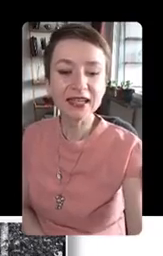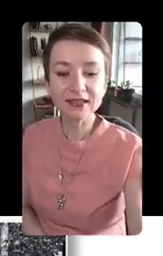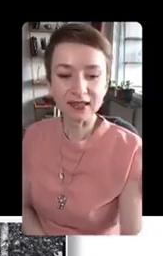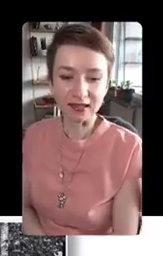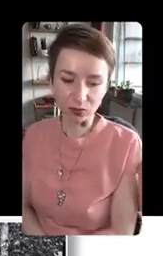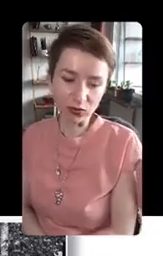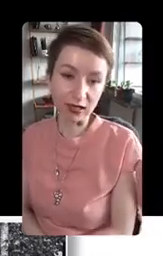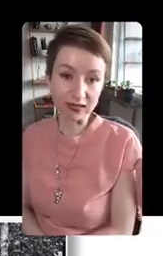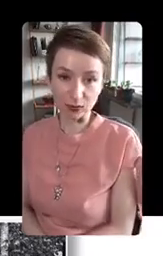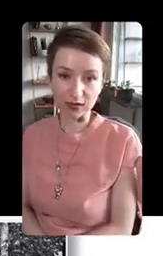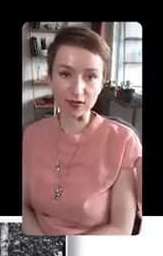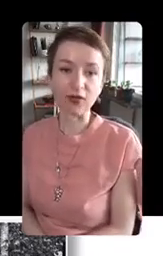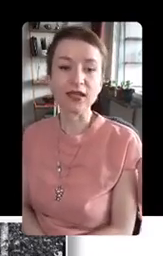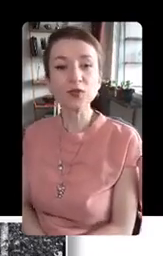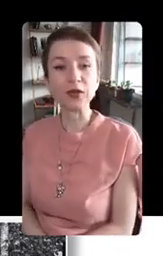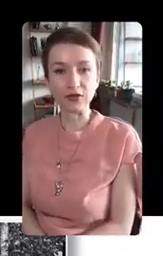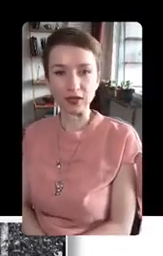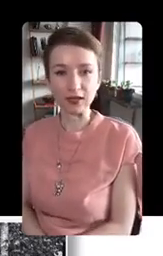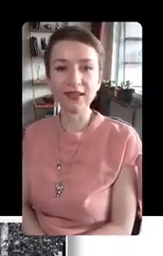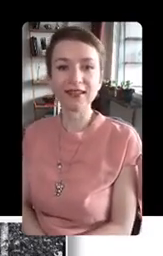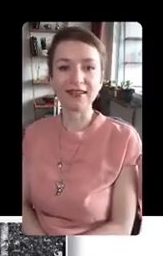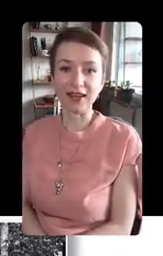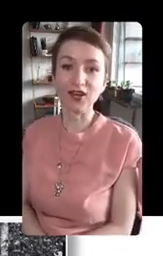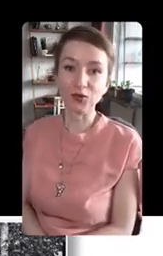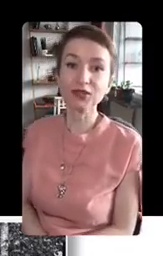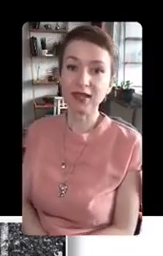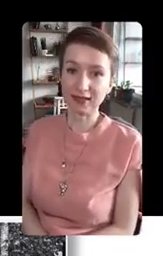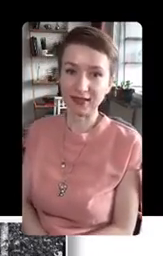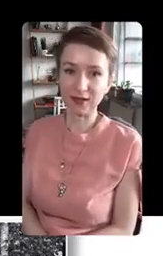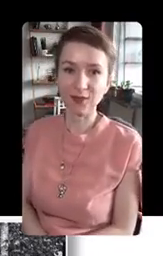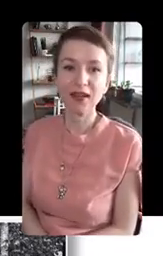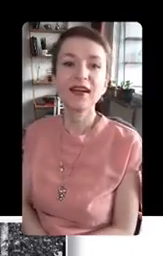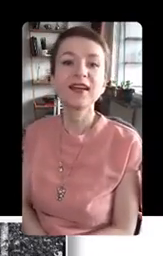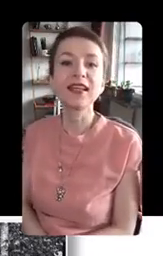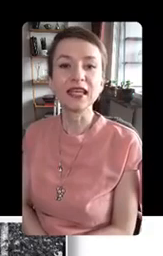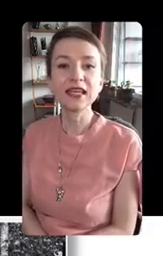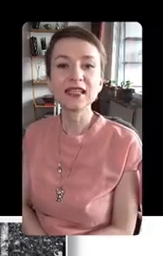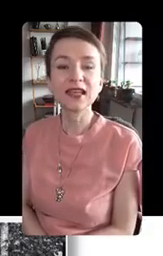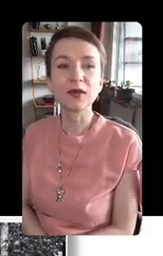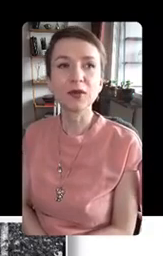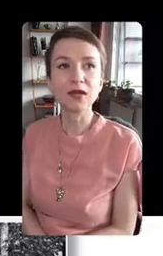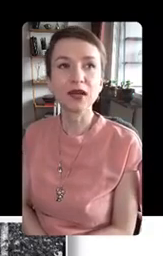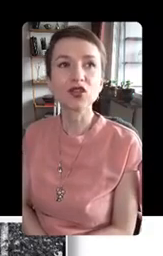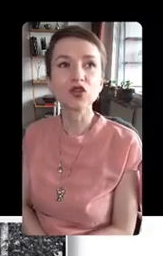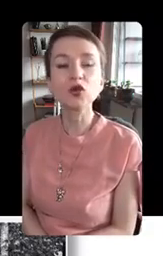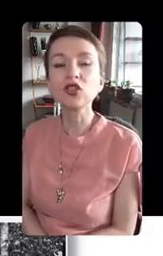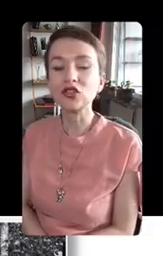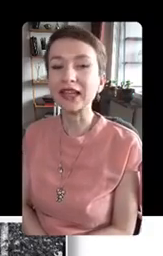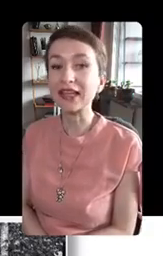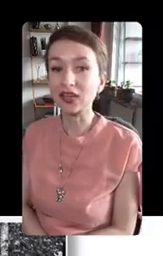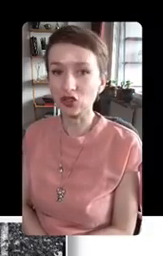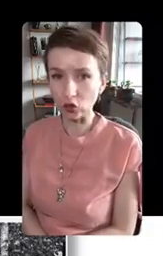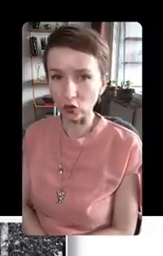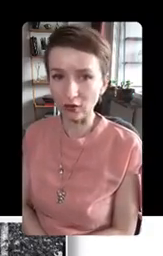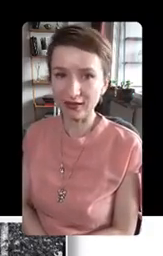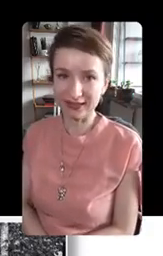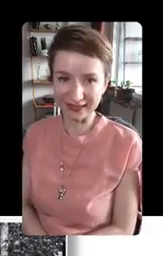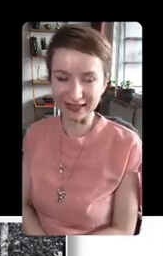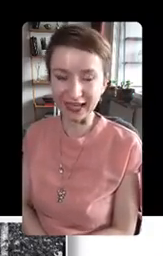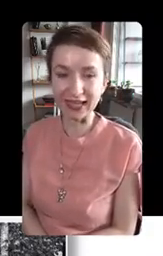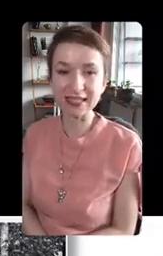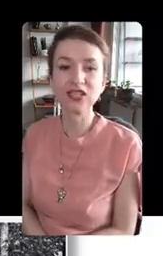И некоторые работы Эльзы Бесков есть переведены на русский язык. Есть, например, «Солнечное